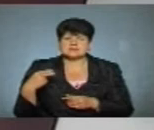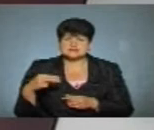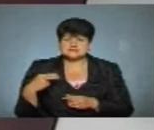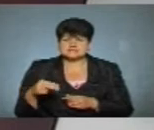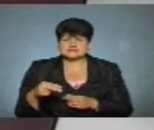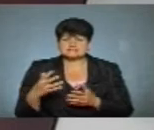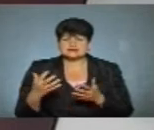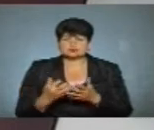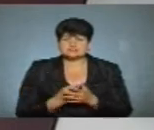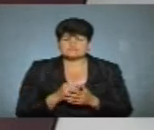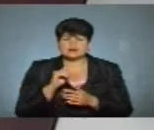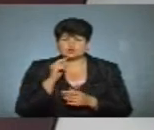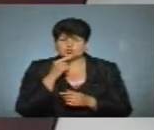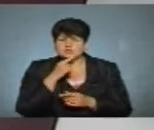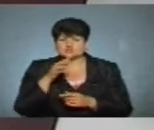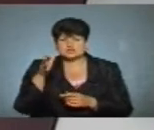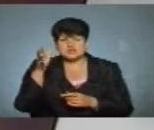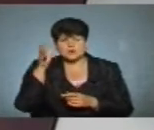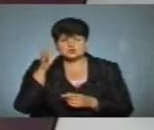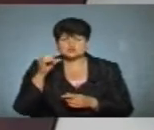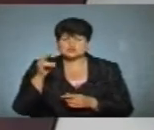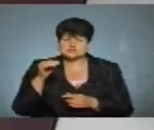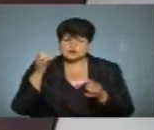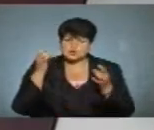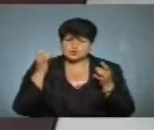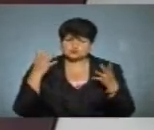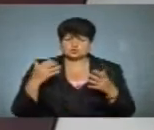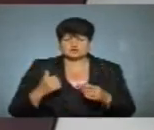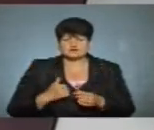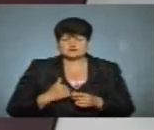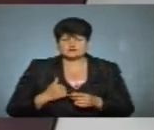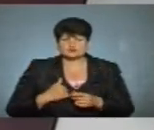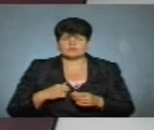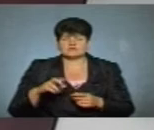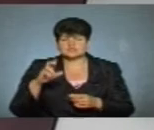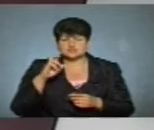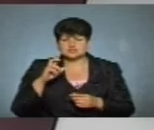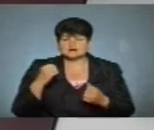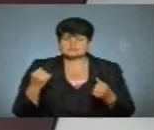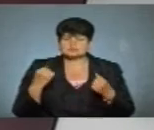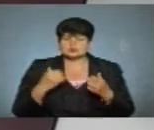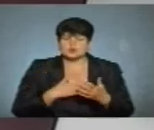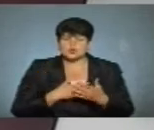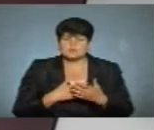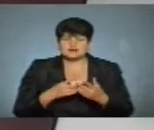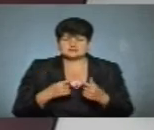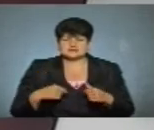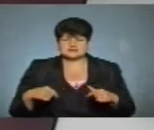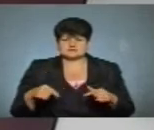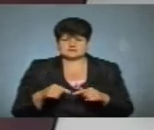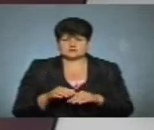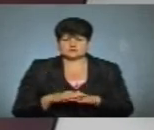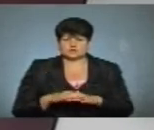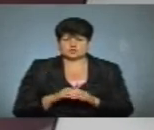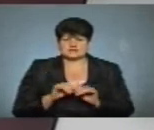за досягнення в економічній, науковій, соціально-культурній, військовій, державній, громадській, спортивній сферах суспільної